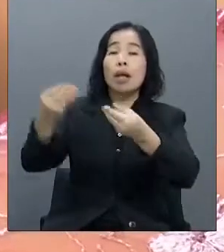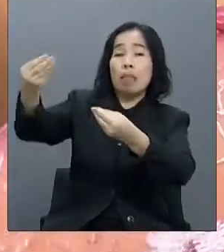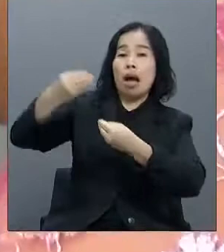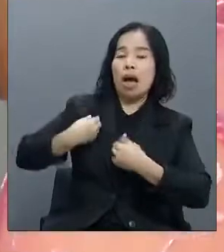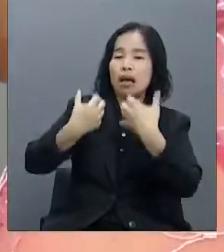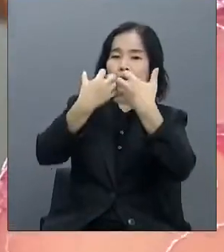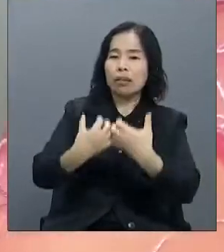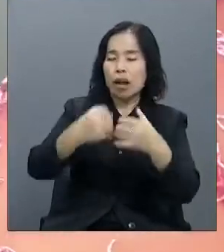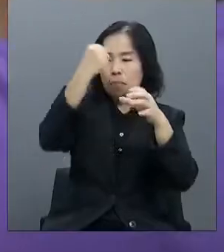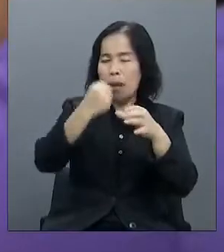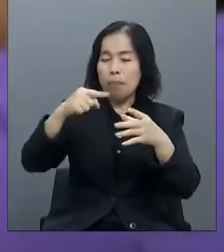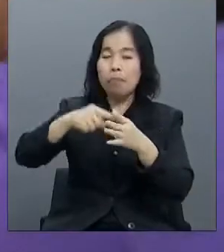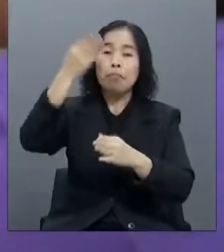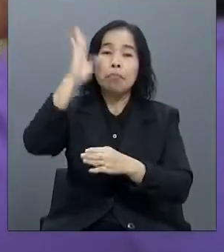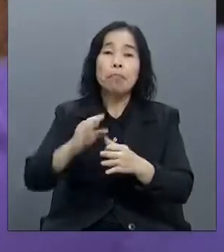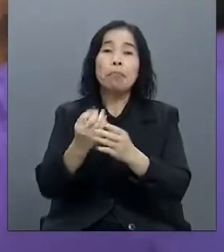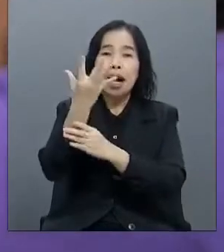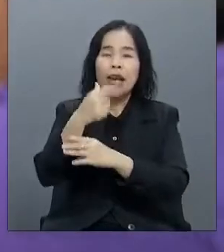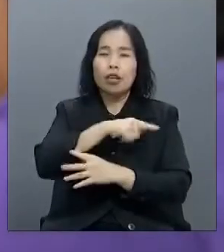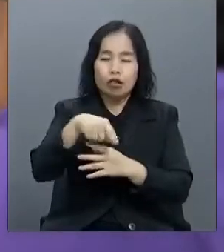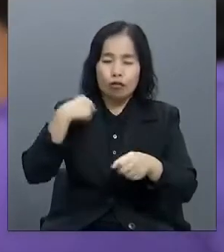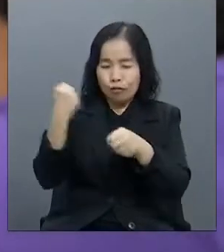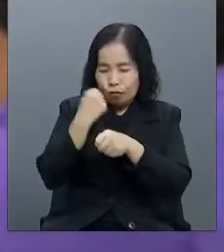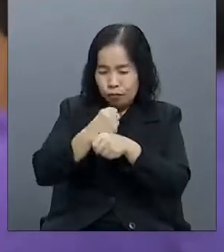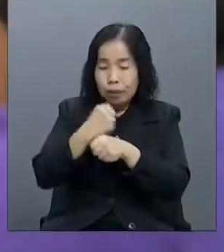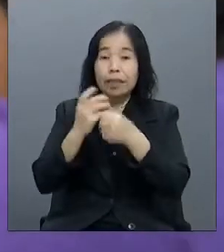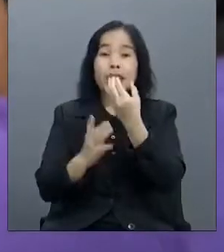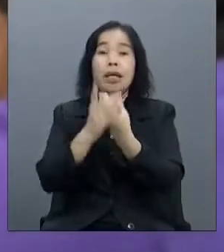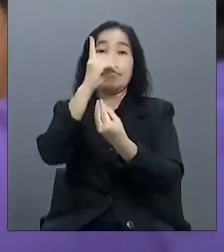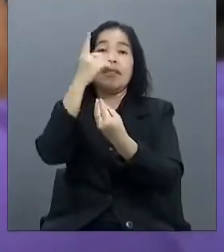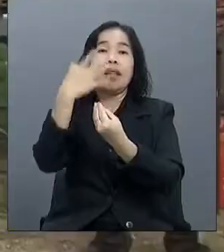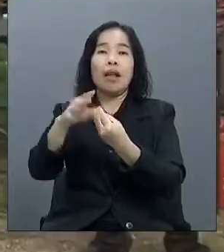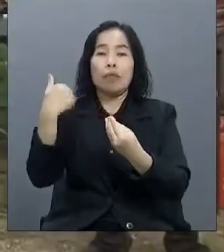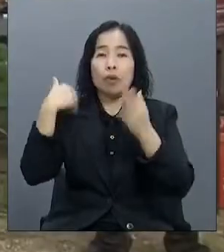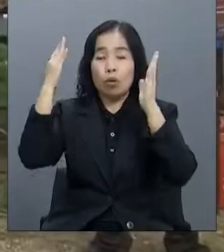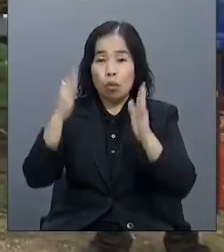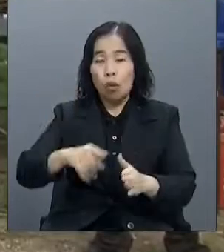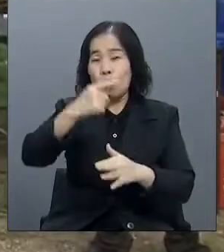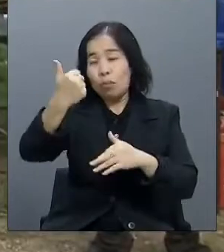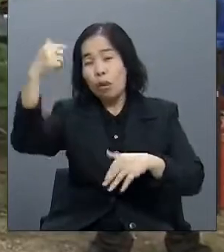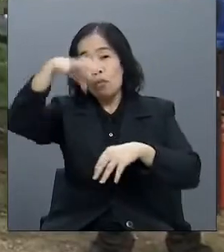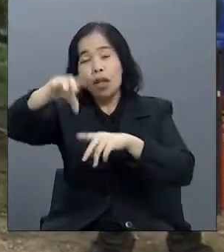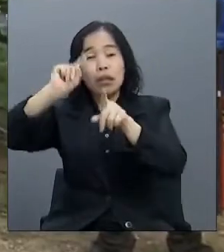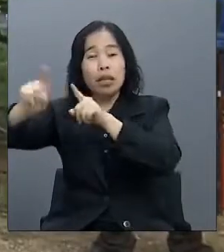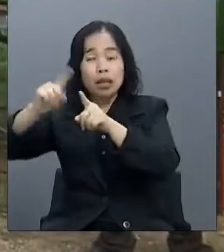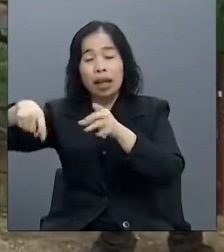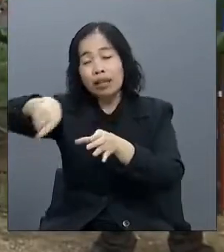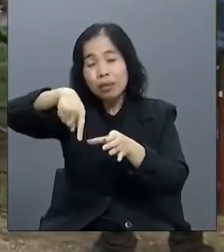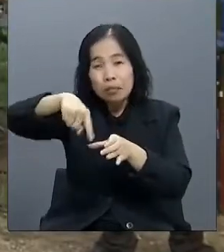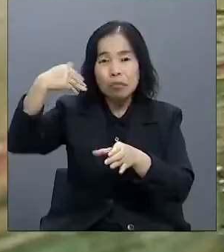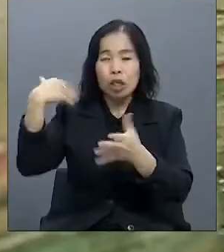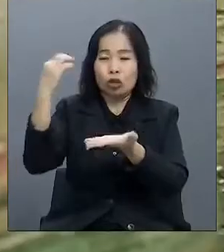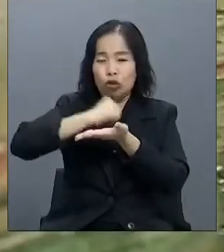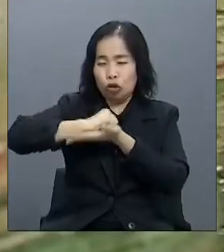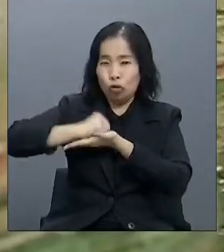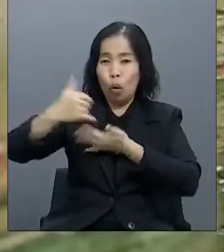ปัจจุบันกำลังเริ่มฝึกทำได้ประมาณ1สัปดาห์มีผู้ประกอบการจากทั้งต่างจังหวัดและภายในจังหวัดได้สั่งซื้อภาชนะจากใบไม้ม